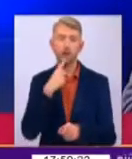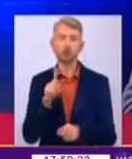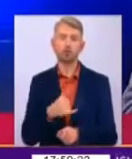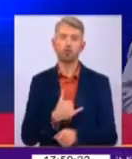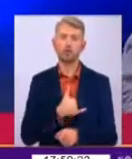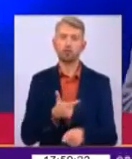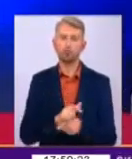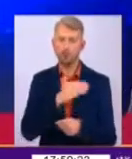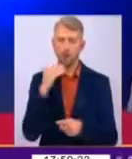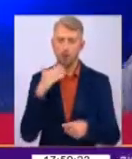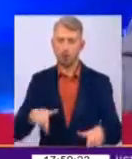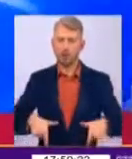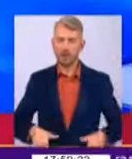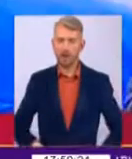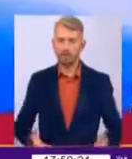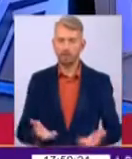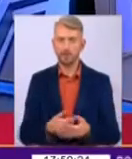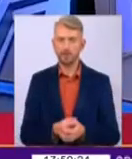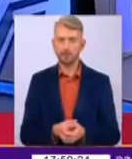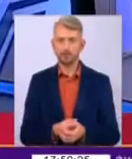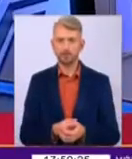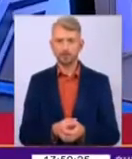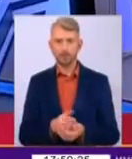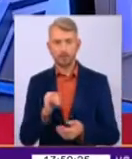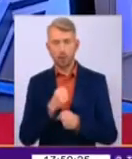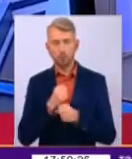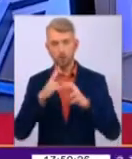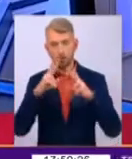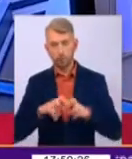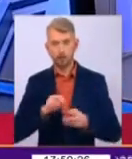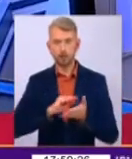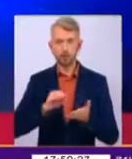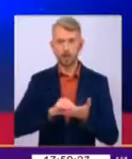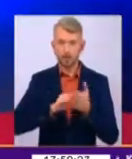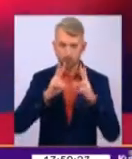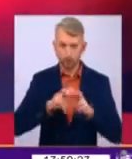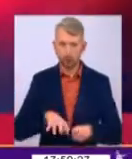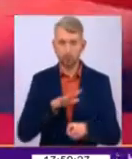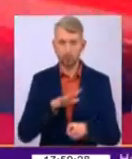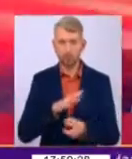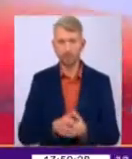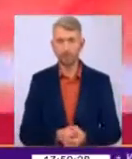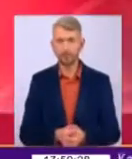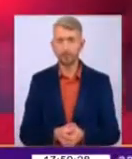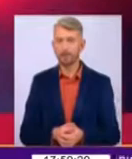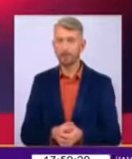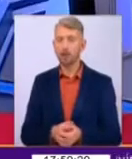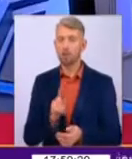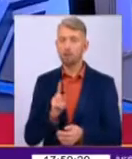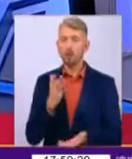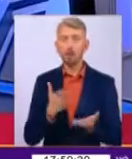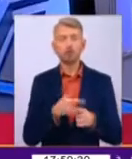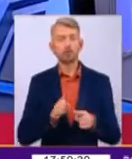нас дуже багато генералів. І робили про це і дослідження, і журналістські розслідування, до речі, про це робили також. До речі, якщо це